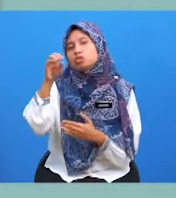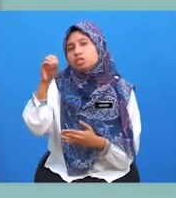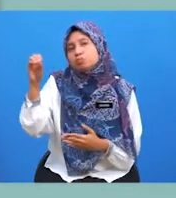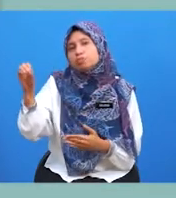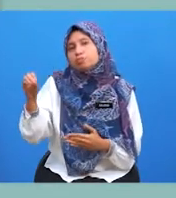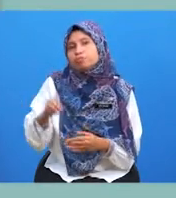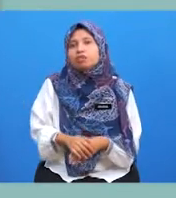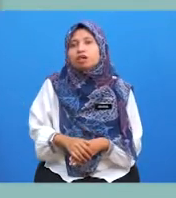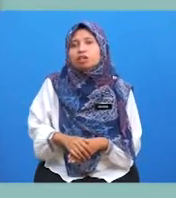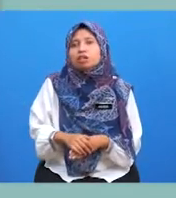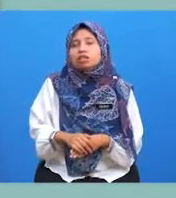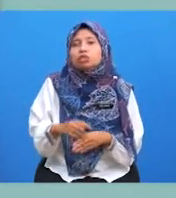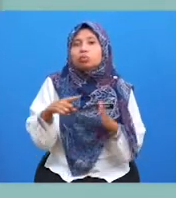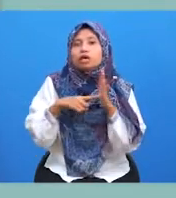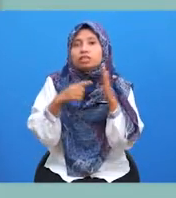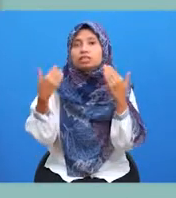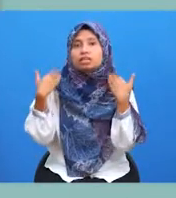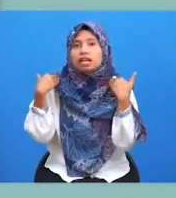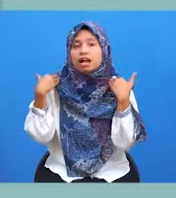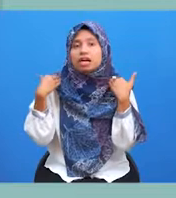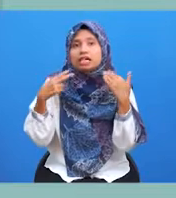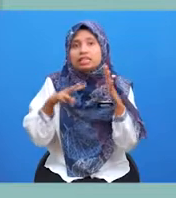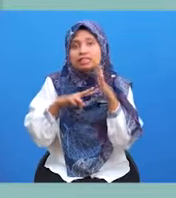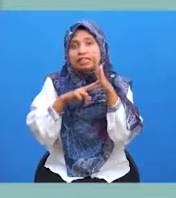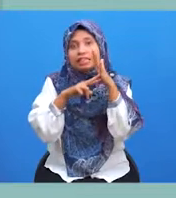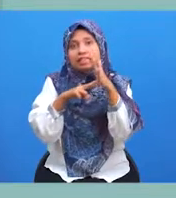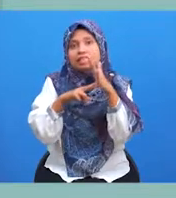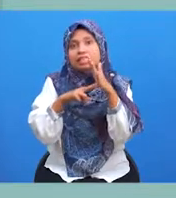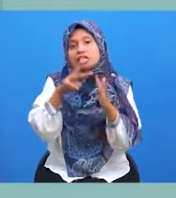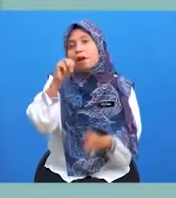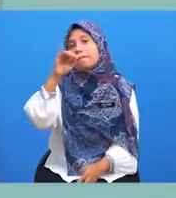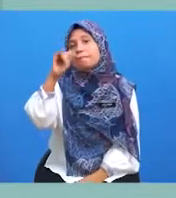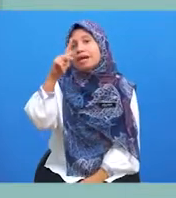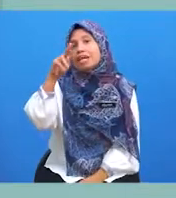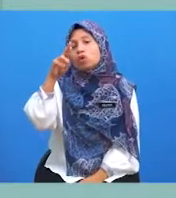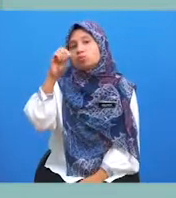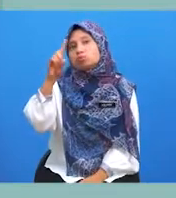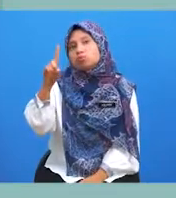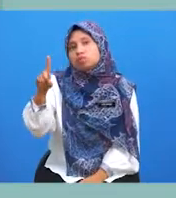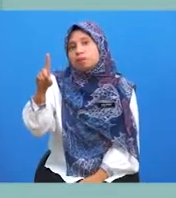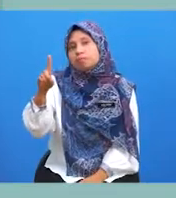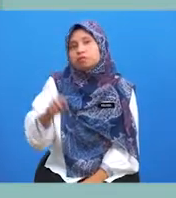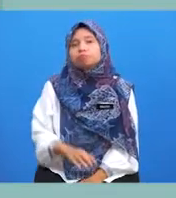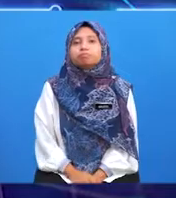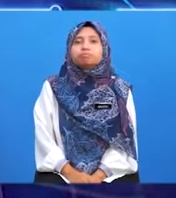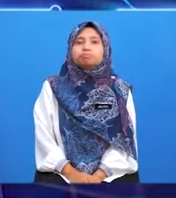Gambar menunjukkan satelit mikro yang pertama, iaitu Tiongsat 1.